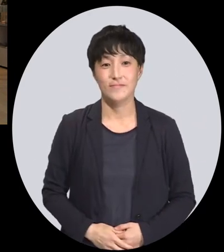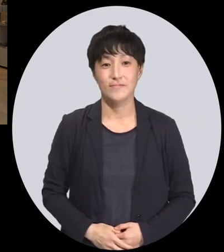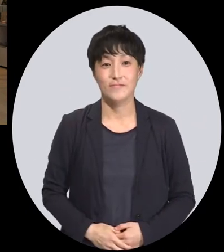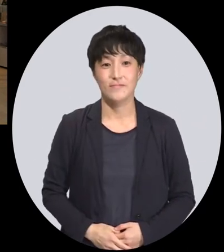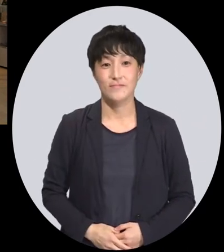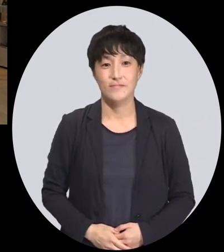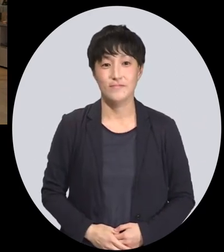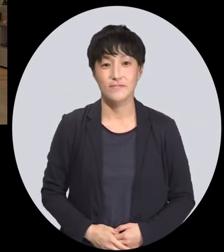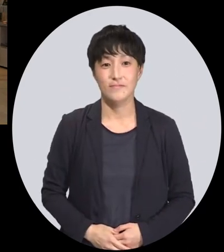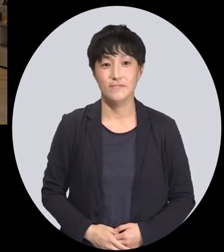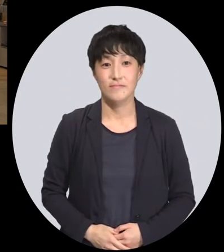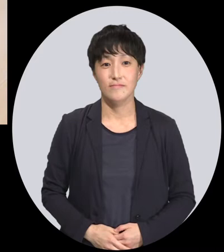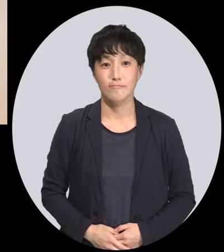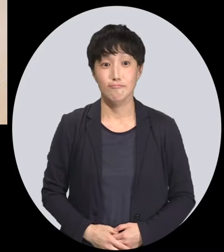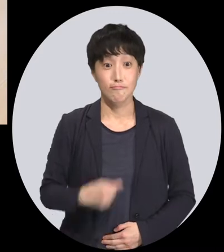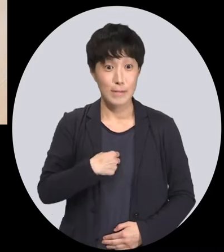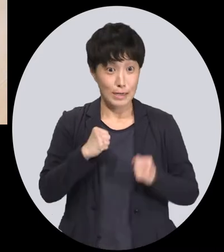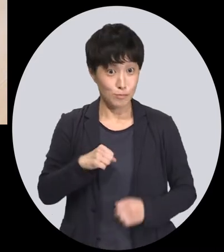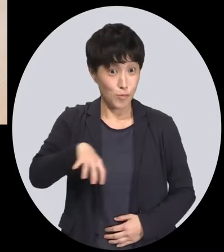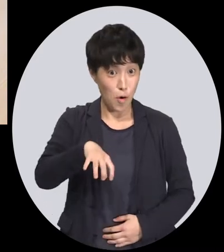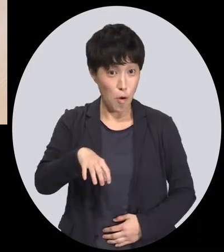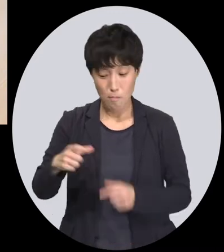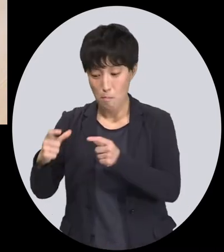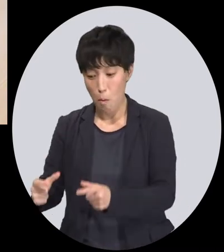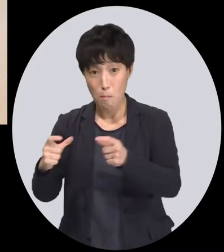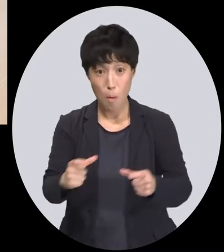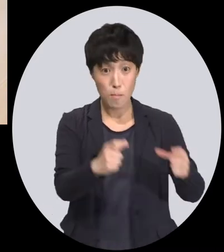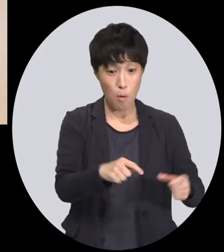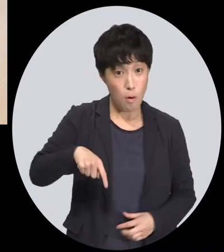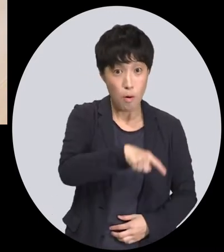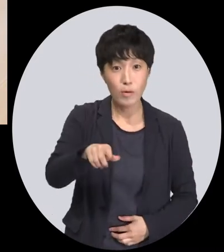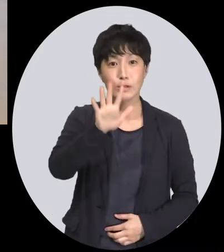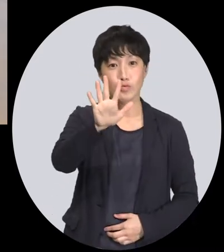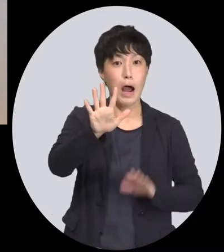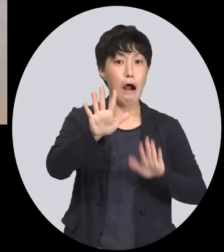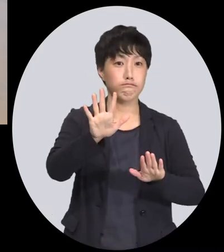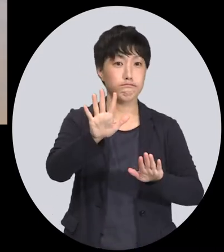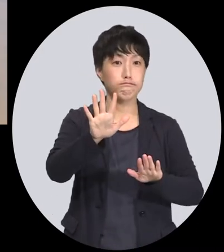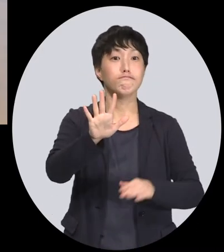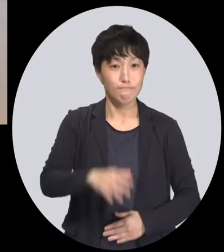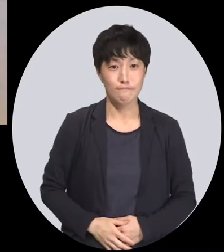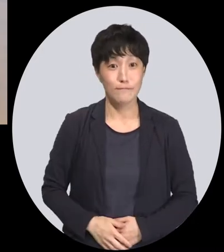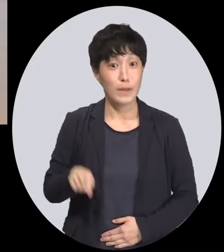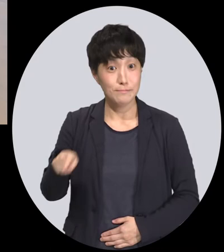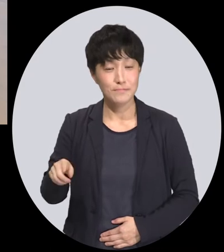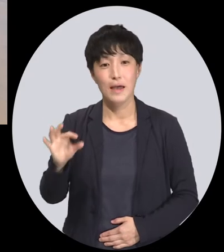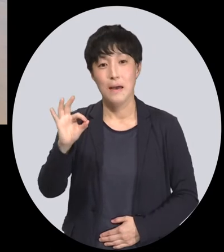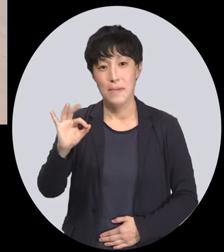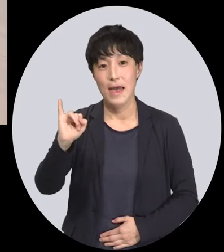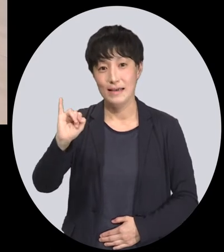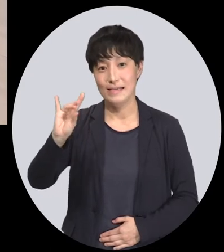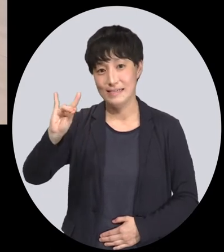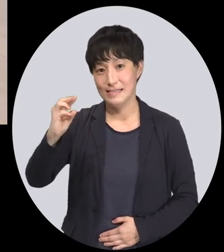思っているんですね私が今いるところはこれ迷宮門という門の名前がついているんですけども他にダブらか